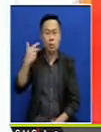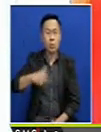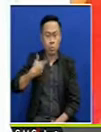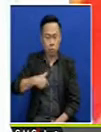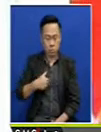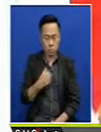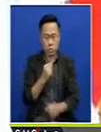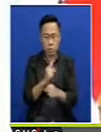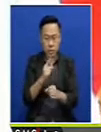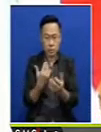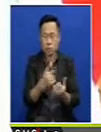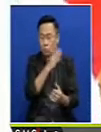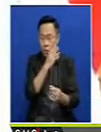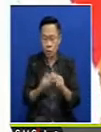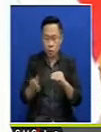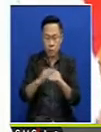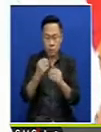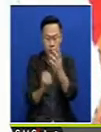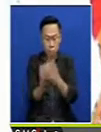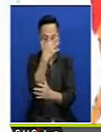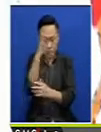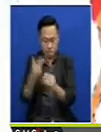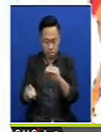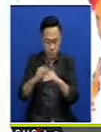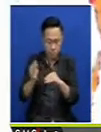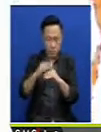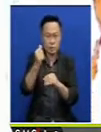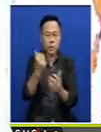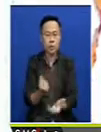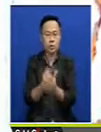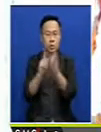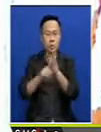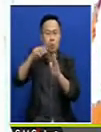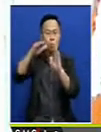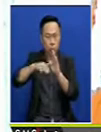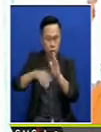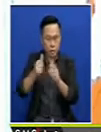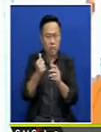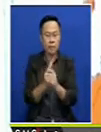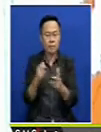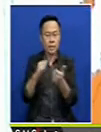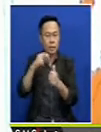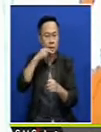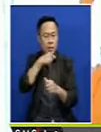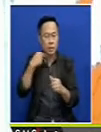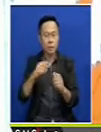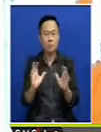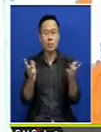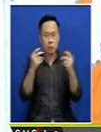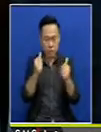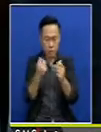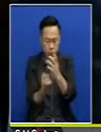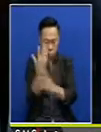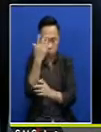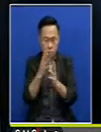มากกว่านี้ถ้าเราสามารถจะเพิ่มพื้นที่ป่าพื้นที่ต้นไม้มากๆขึ้นนะครับความแห้งแล้งก็จะค่อยๆลดลงไปนะครับ ครับ